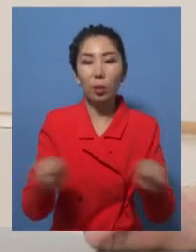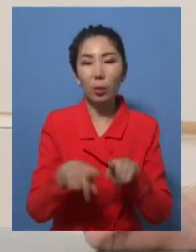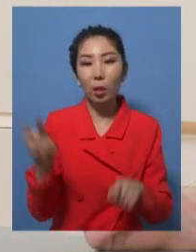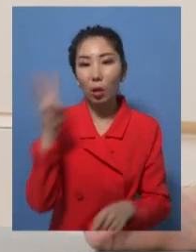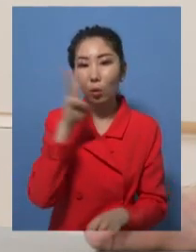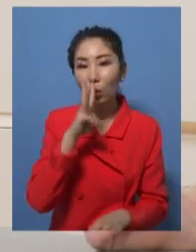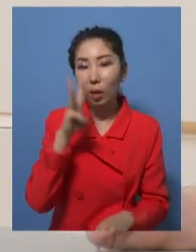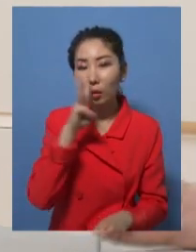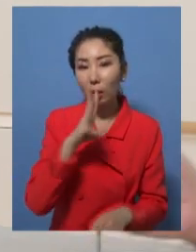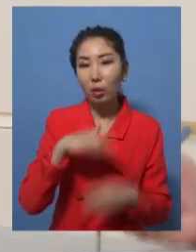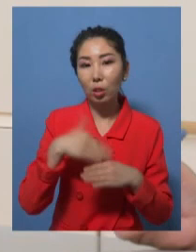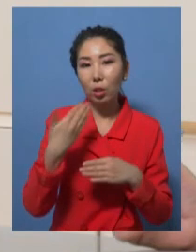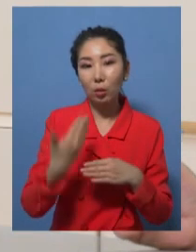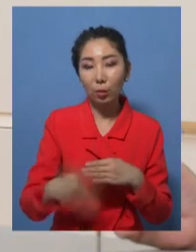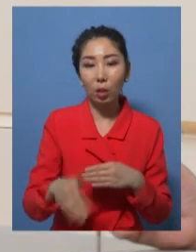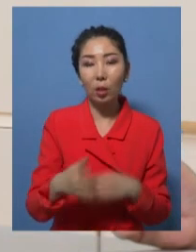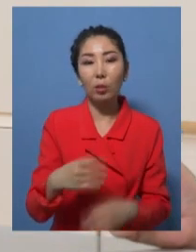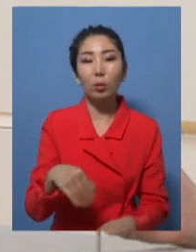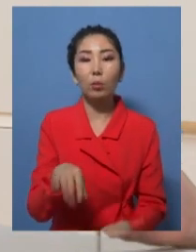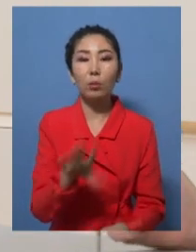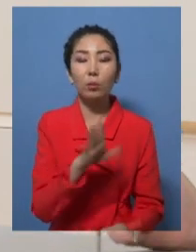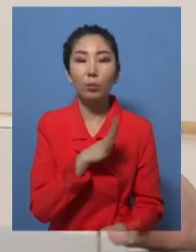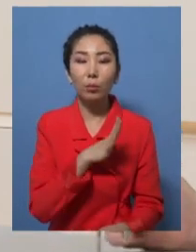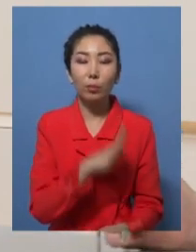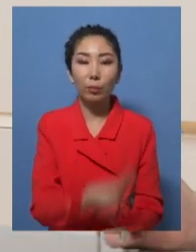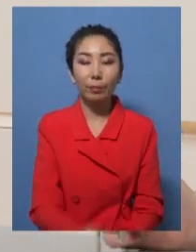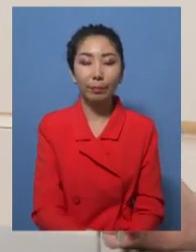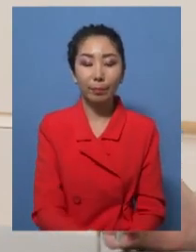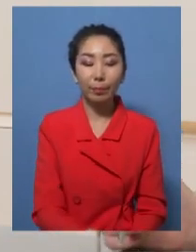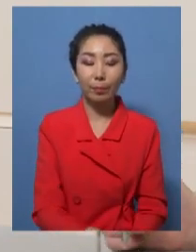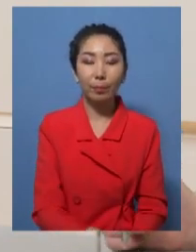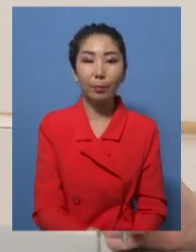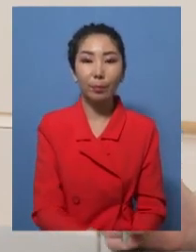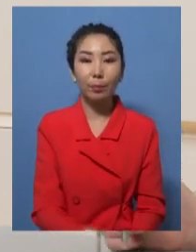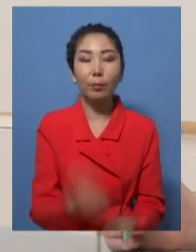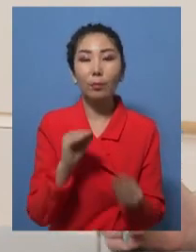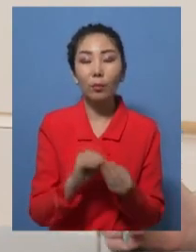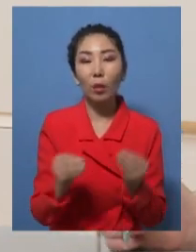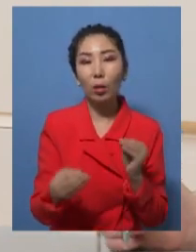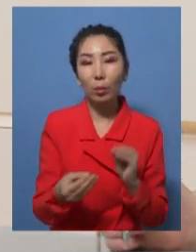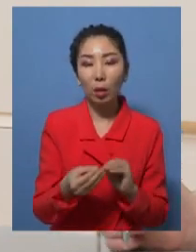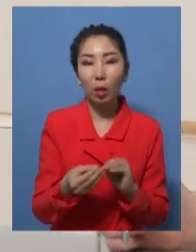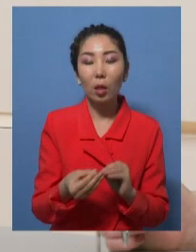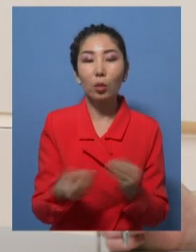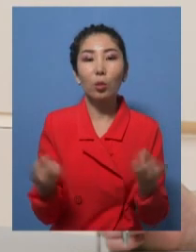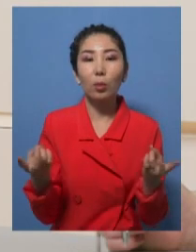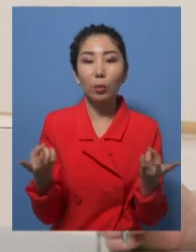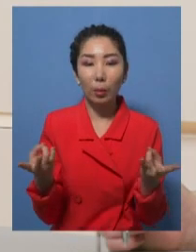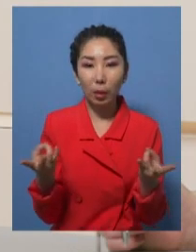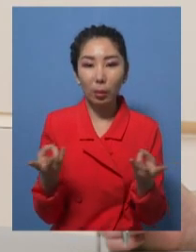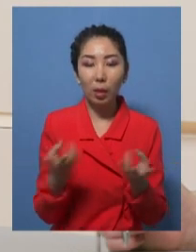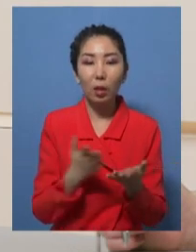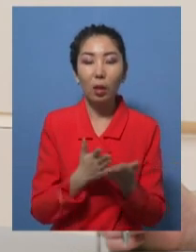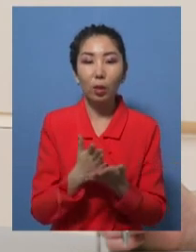ақыны кешіктіріп алады деген сөз. Содан осы проблеманы шешу керек болғаннан кейін енді